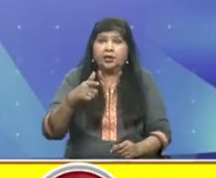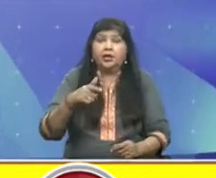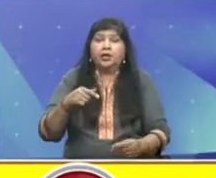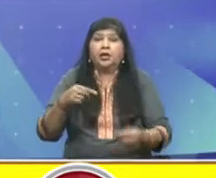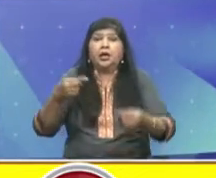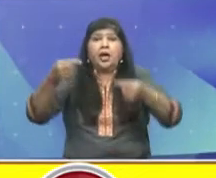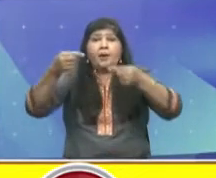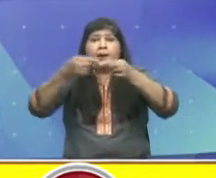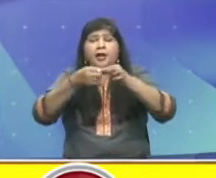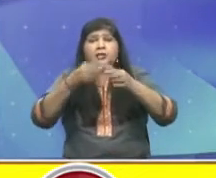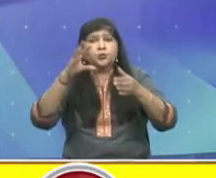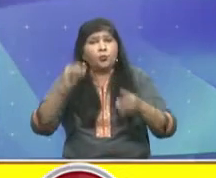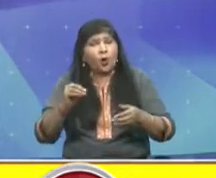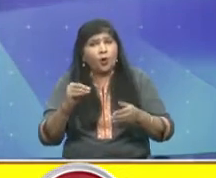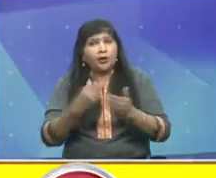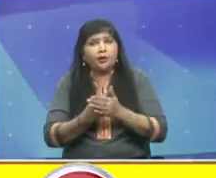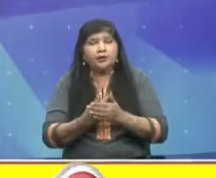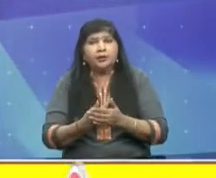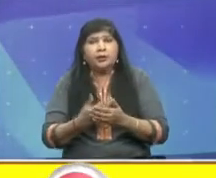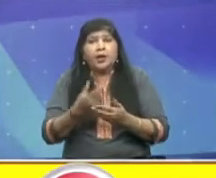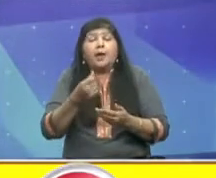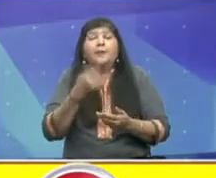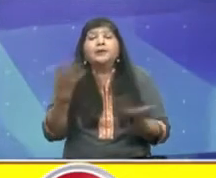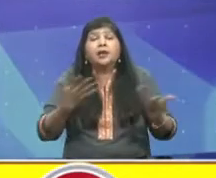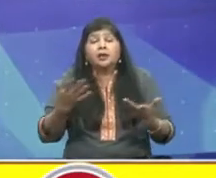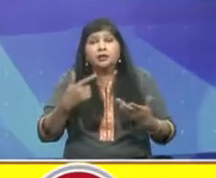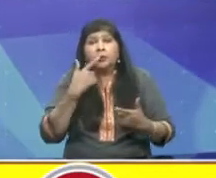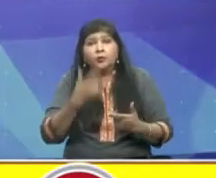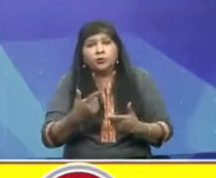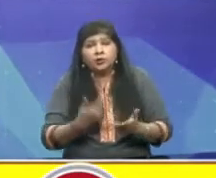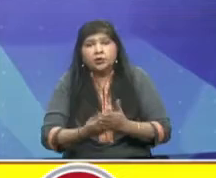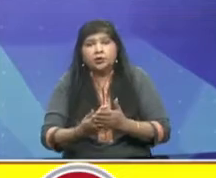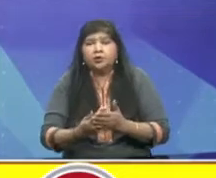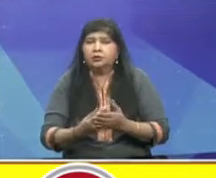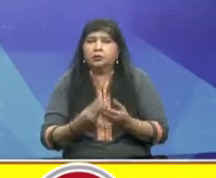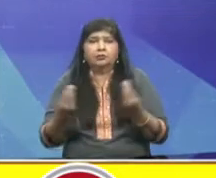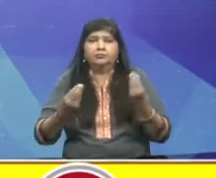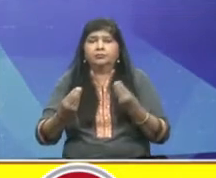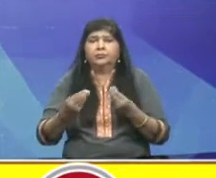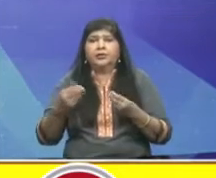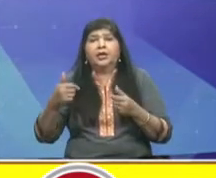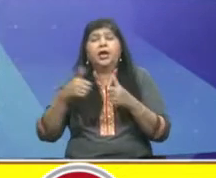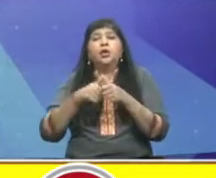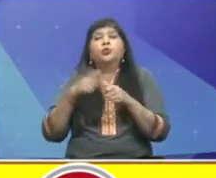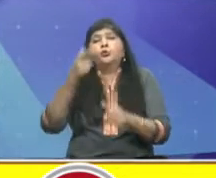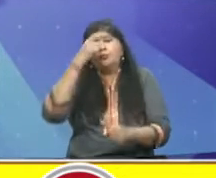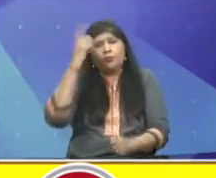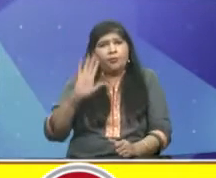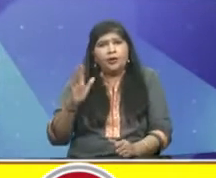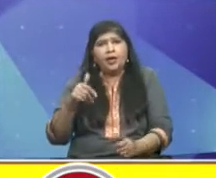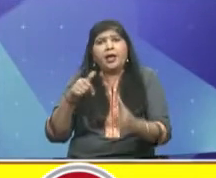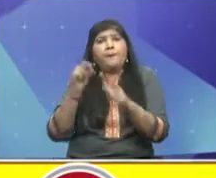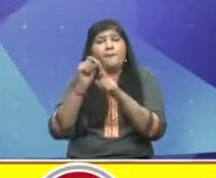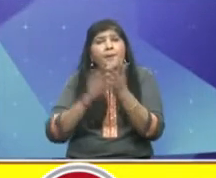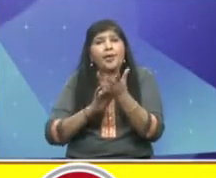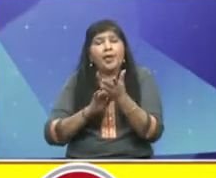नस ब्लॉकेज है। तो हमने कहा सर ये किसमें कितना खर्चा आएगा? उन्होंने कहा कार्ड है आयुष्मान वाला जो पीएम जी ने बनवा के दिया। तो हमने कहा